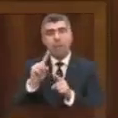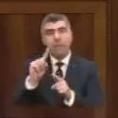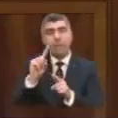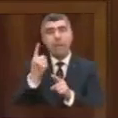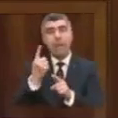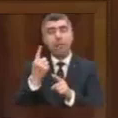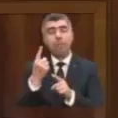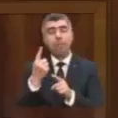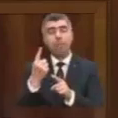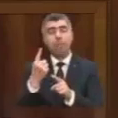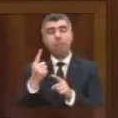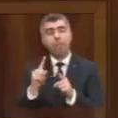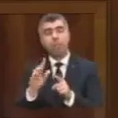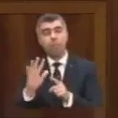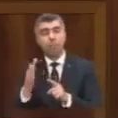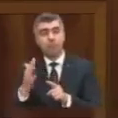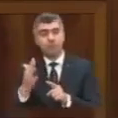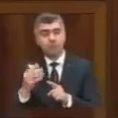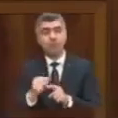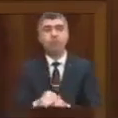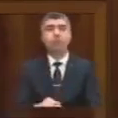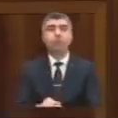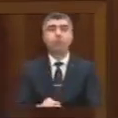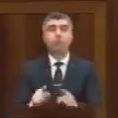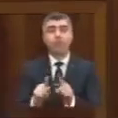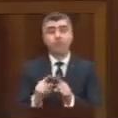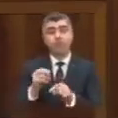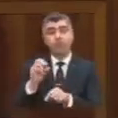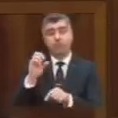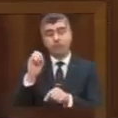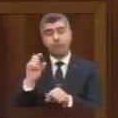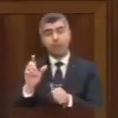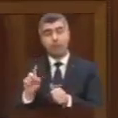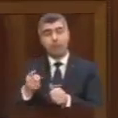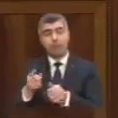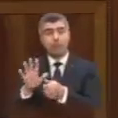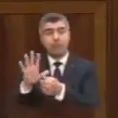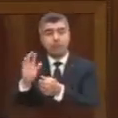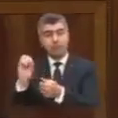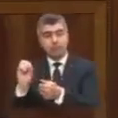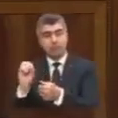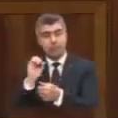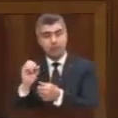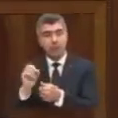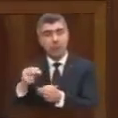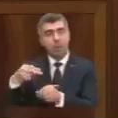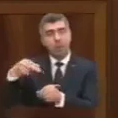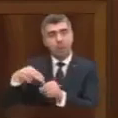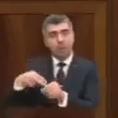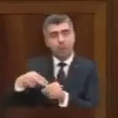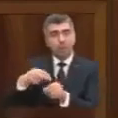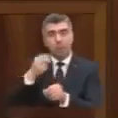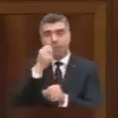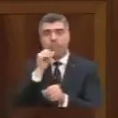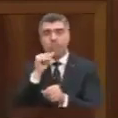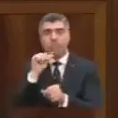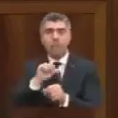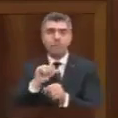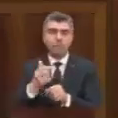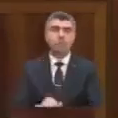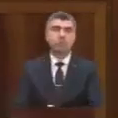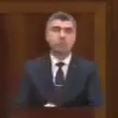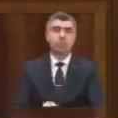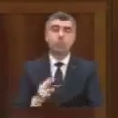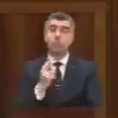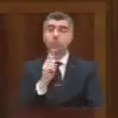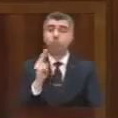لصفقة المجلس المنافسة، بالإضافة لهامش ديال 0.6 الغازوال و 0.70 بالنسبة لليسونس، هي اللي قالتها جوج